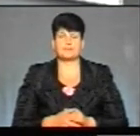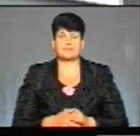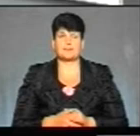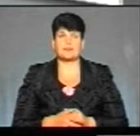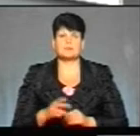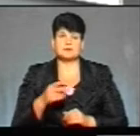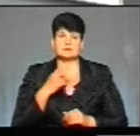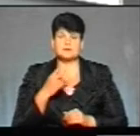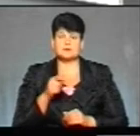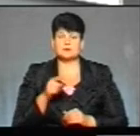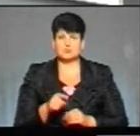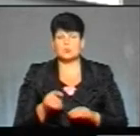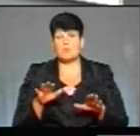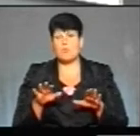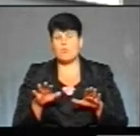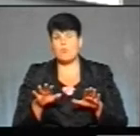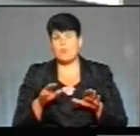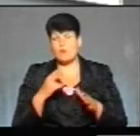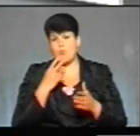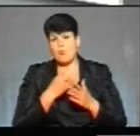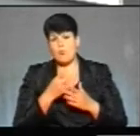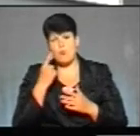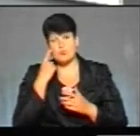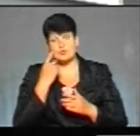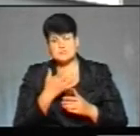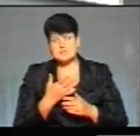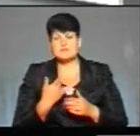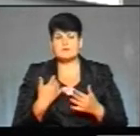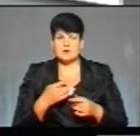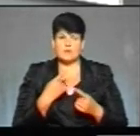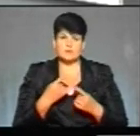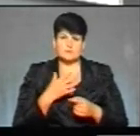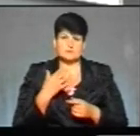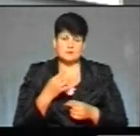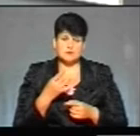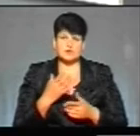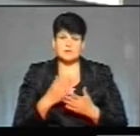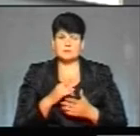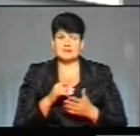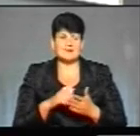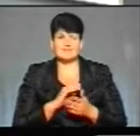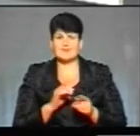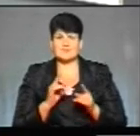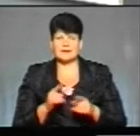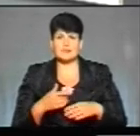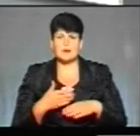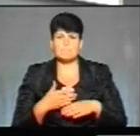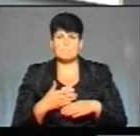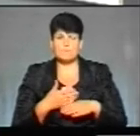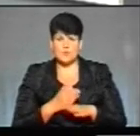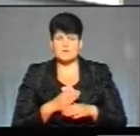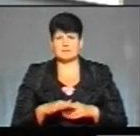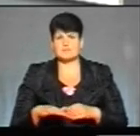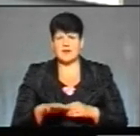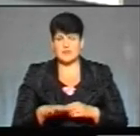виходили з тої позиції, що, ну, я вже говорю неодноразово, що стоїть питання не тільки поділ самої території, так, говориться